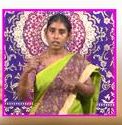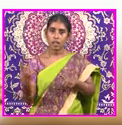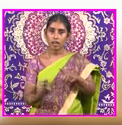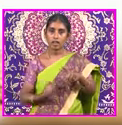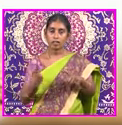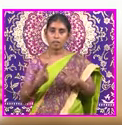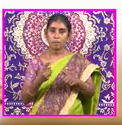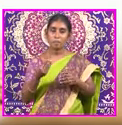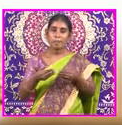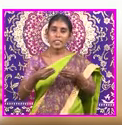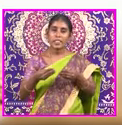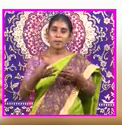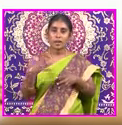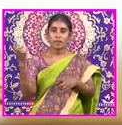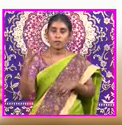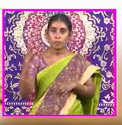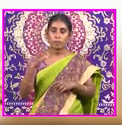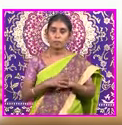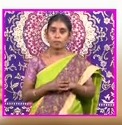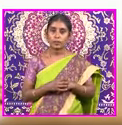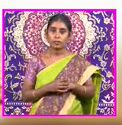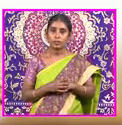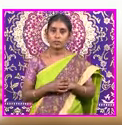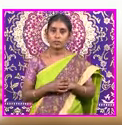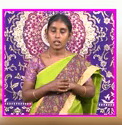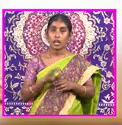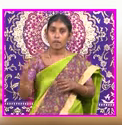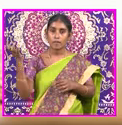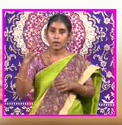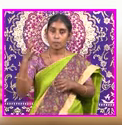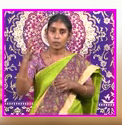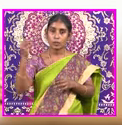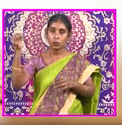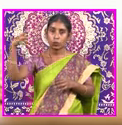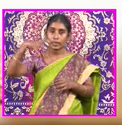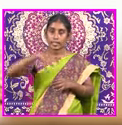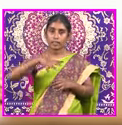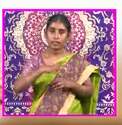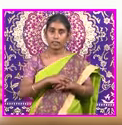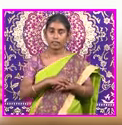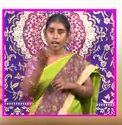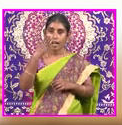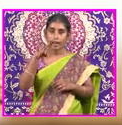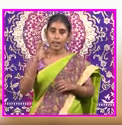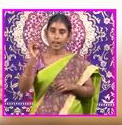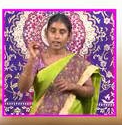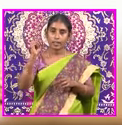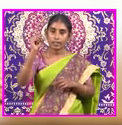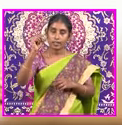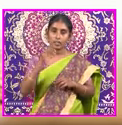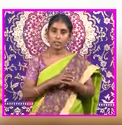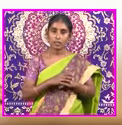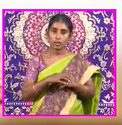விழுகிறது. மித வெப்பமண்டல பகுதியில் வந்து சூரியனுடைய கதிர்களானது சாய்வு கோணத்தில் அதாவது